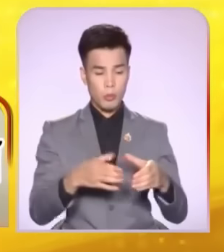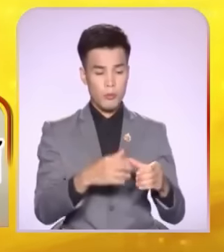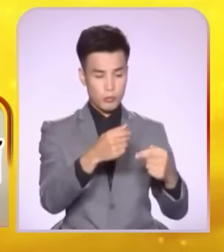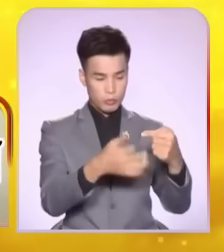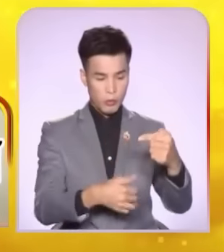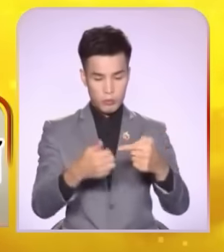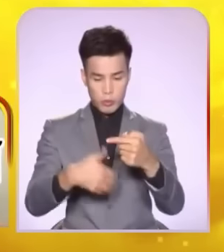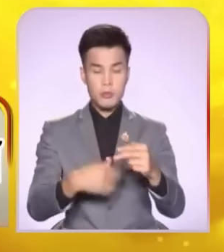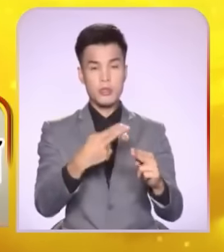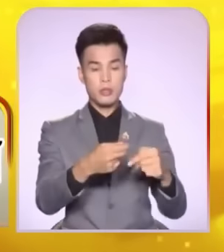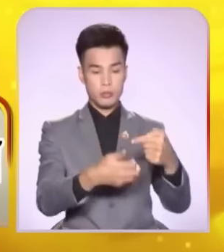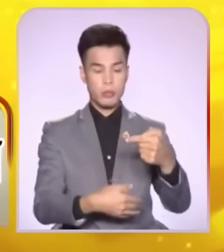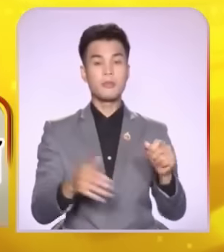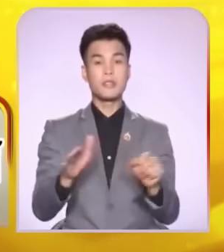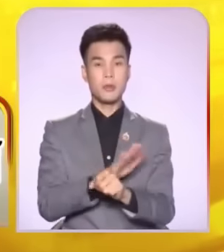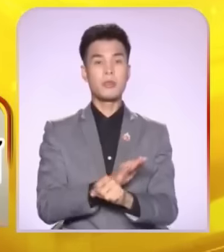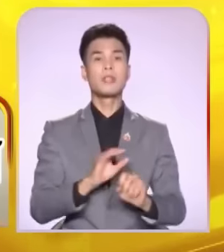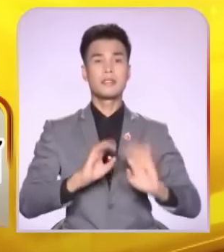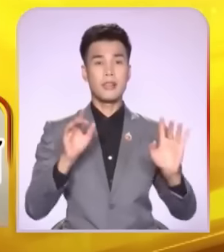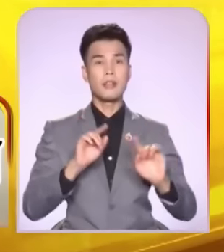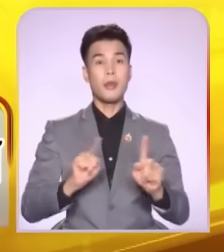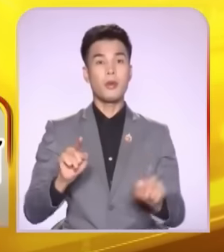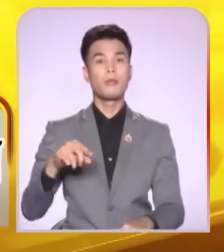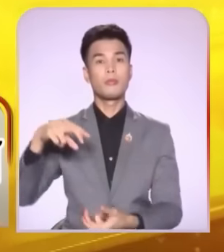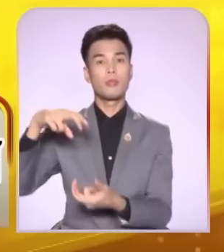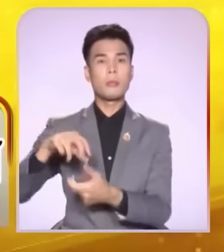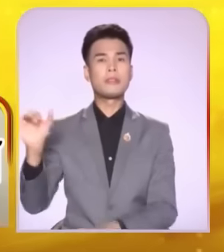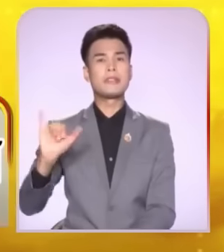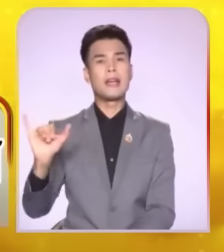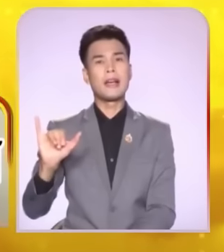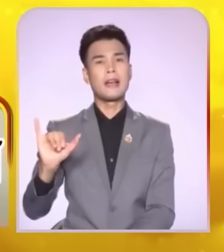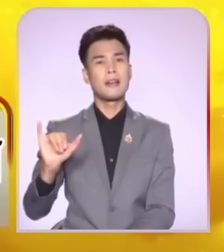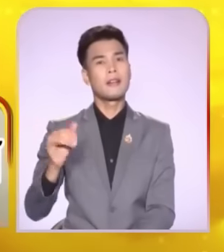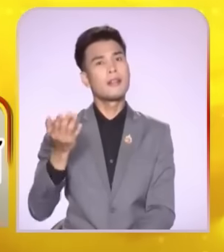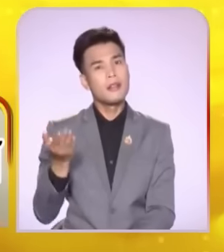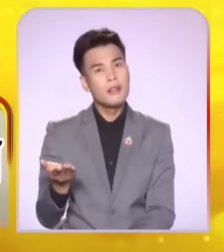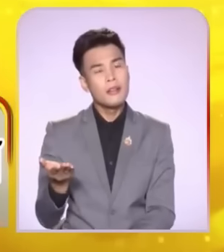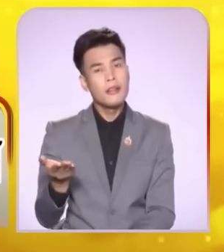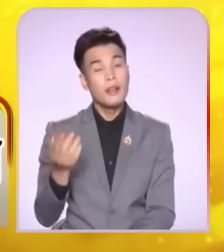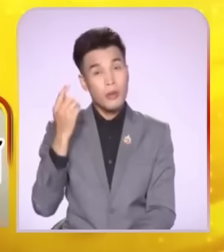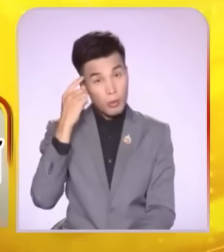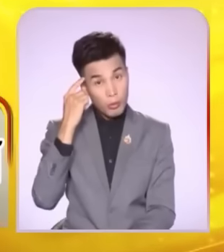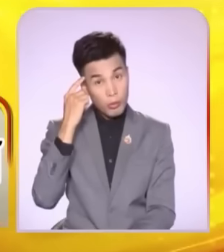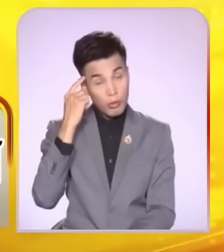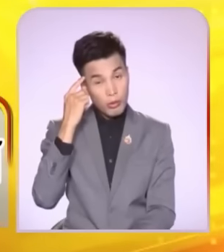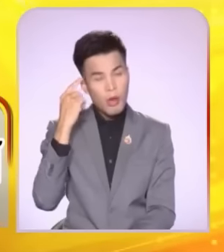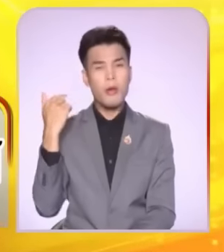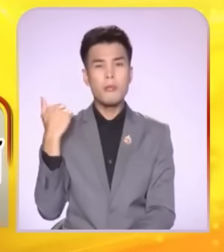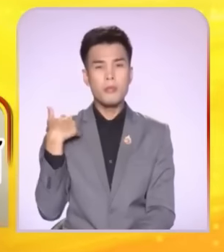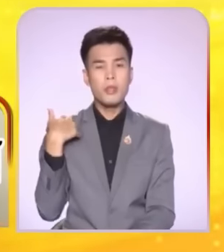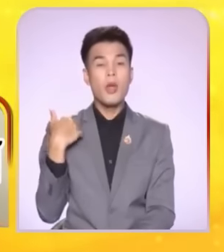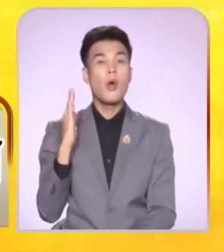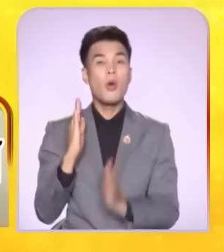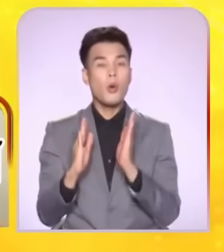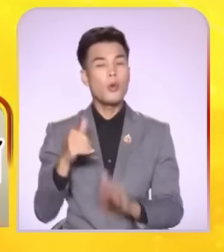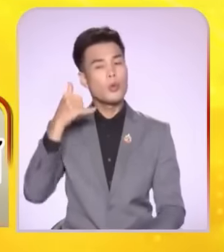าชัดเจนยกเว้นพรรคพลังประชารัฐเพราะฟังตรงนี้นะพี่ทีนคุณจอยคุณผู้ชมมีผู้โทรประ